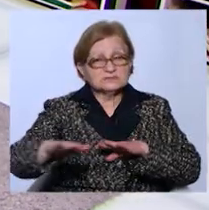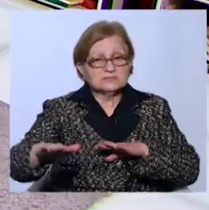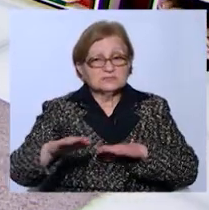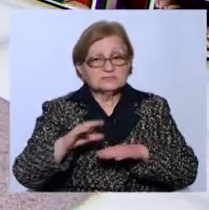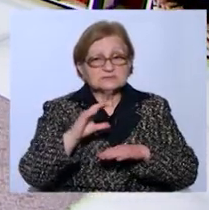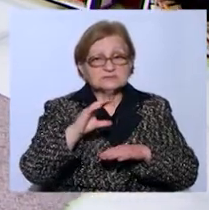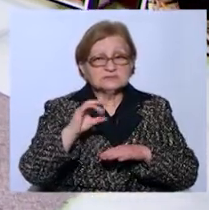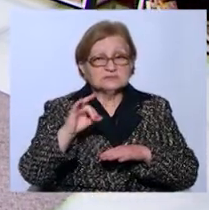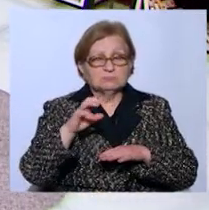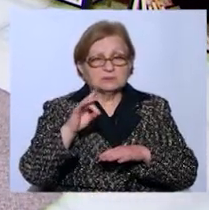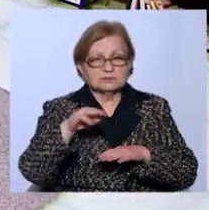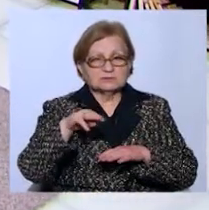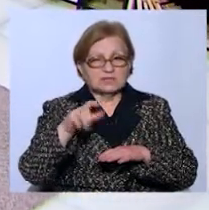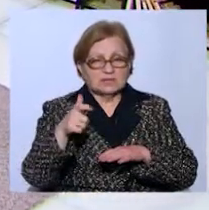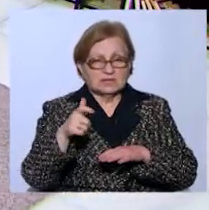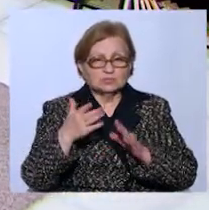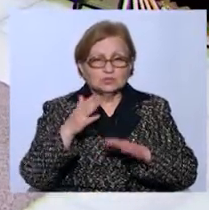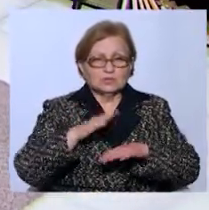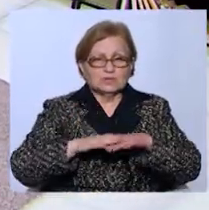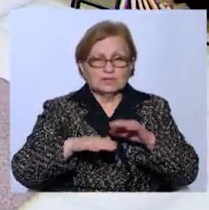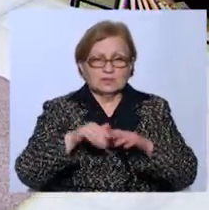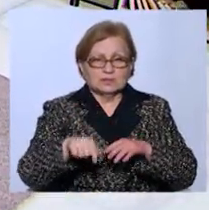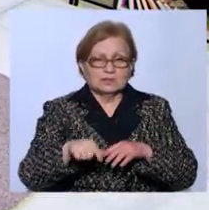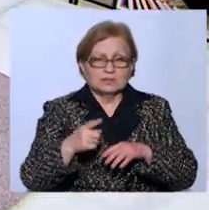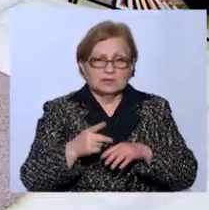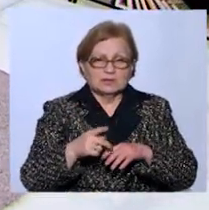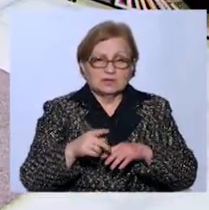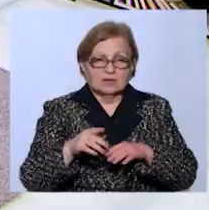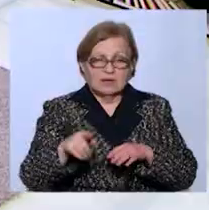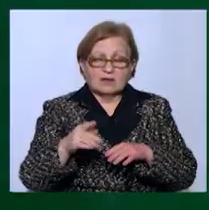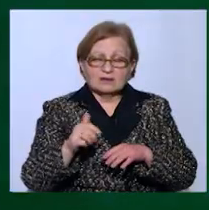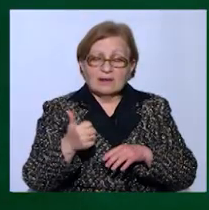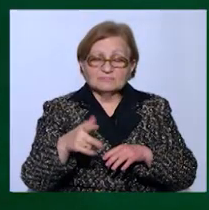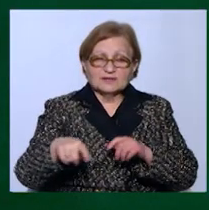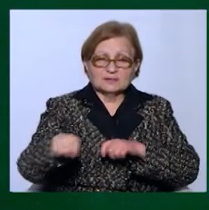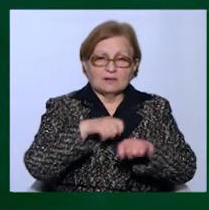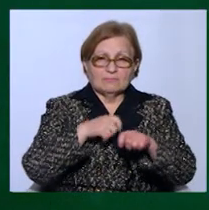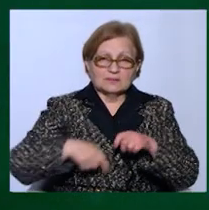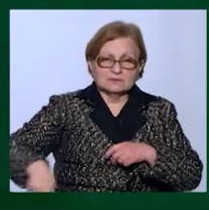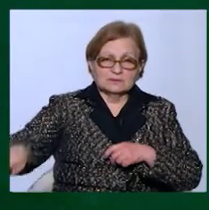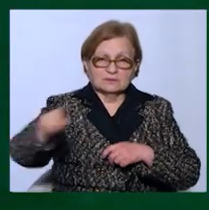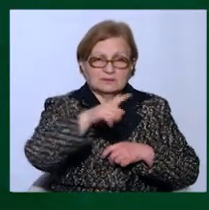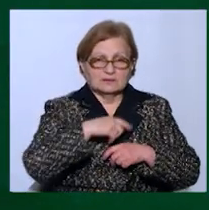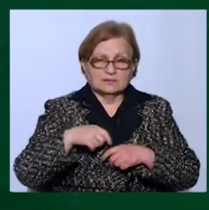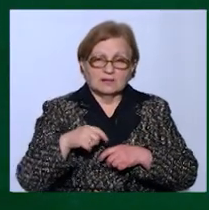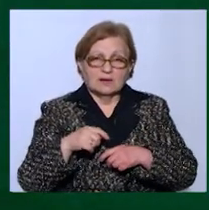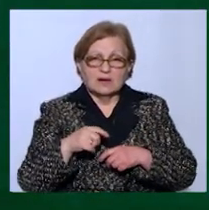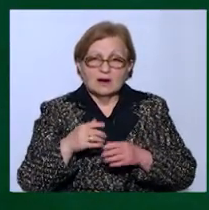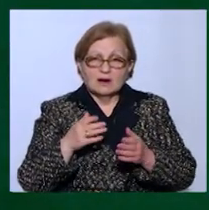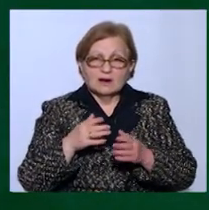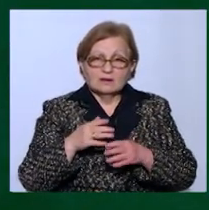იატაკის შეღება თუ გინდა, ჩვენ უნდა გაიგო რამდენი იატაკის ფართობი, რომელიც ვიცით იზრდება კვადრატულ ერთეულებში,